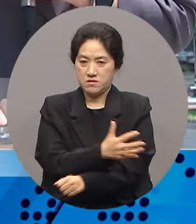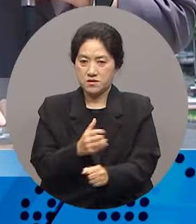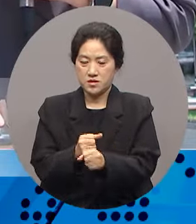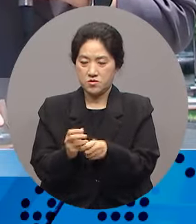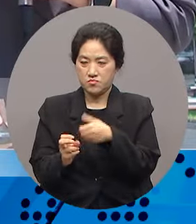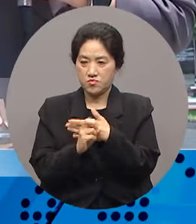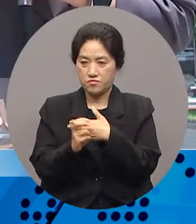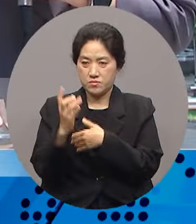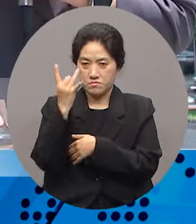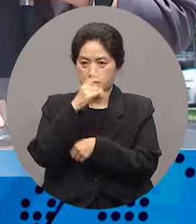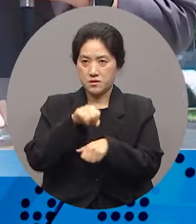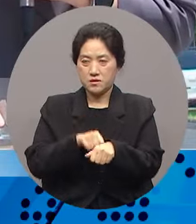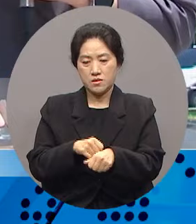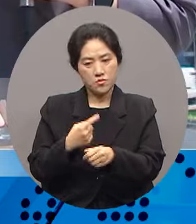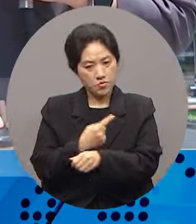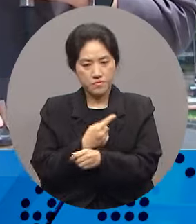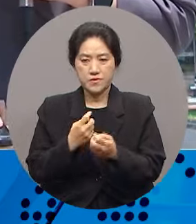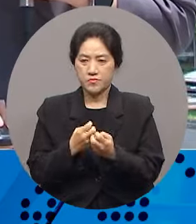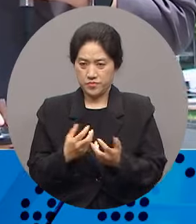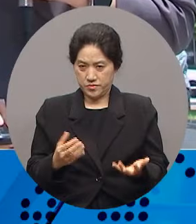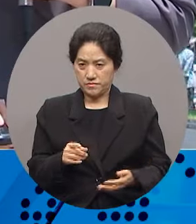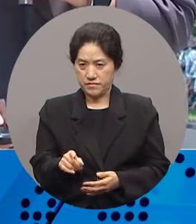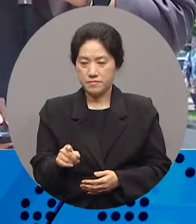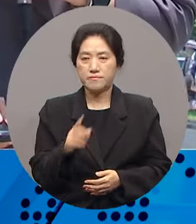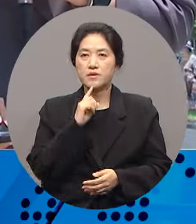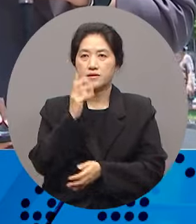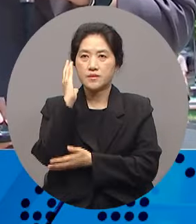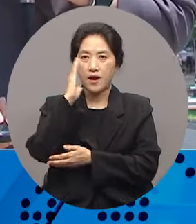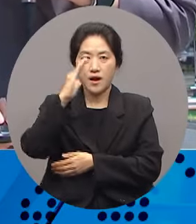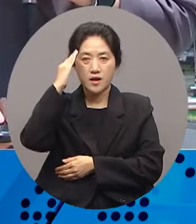대해 엄정 대처할 수밖에 없다고 강조했습니다.